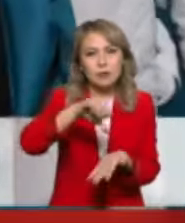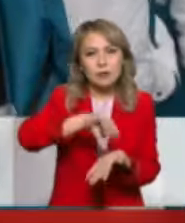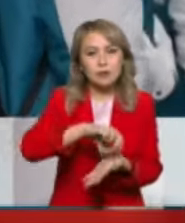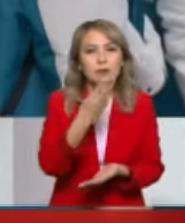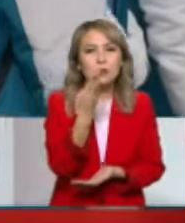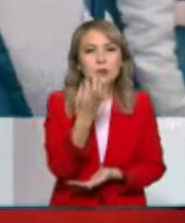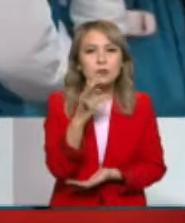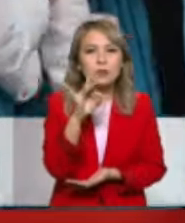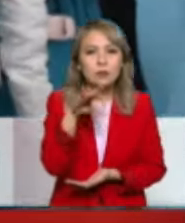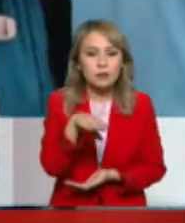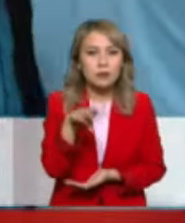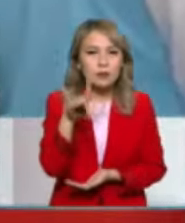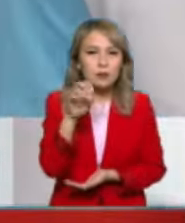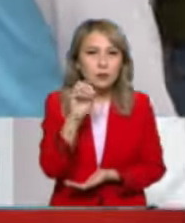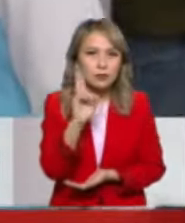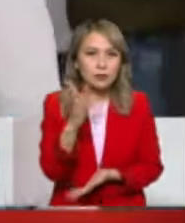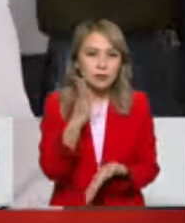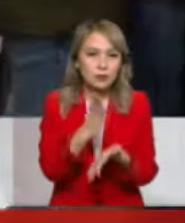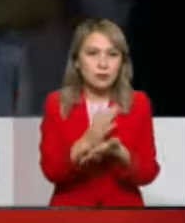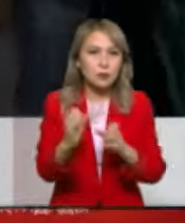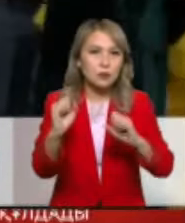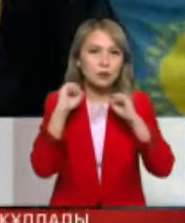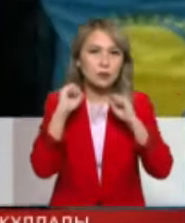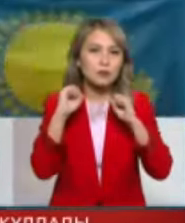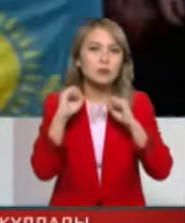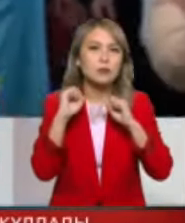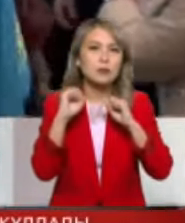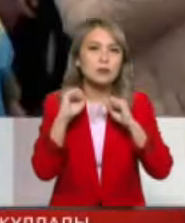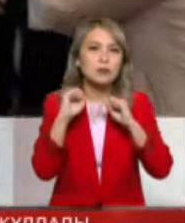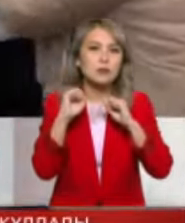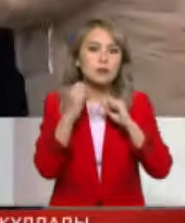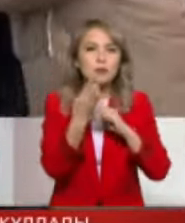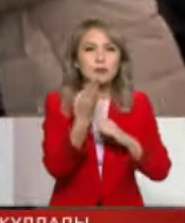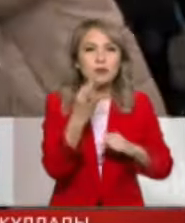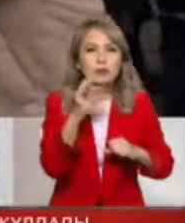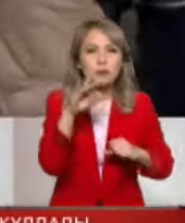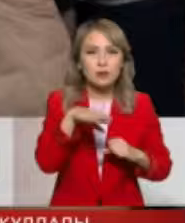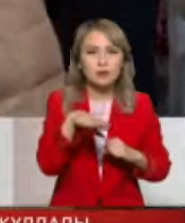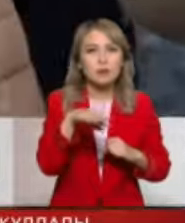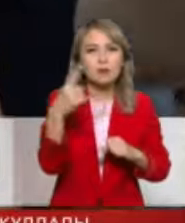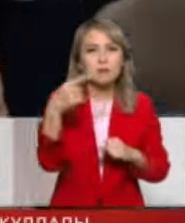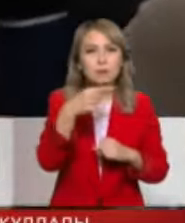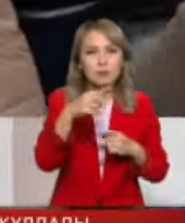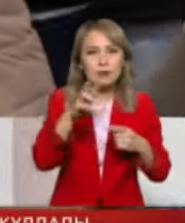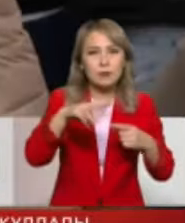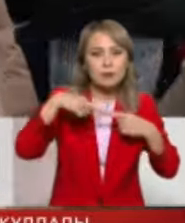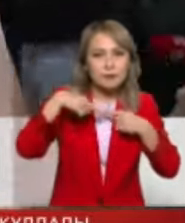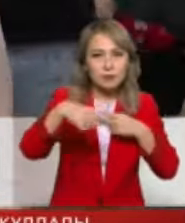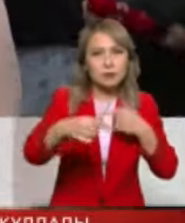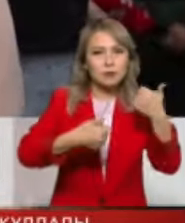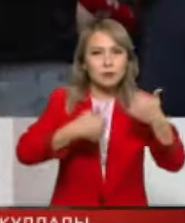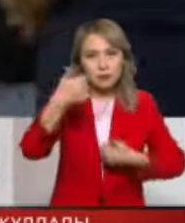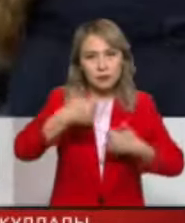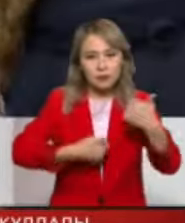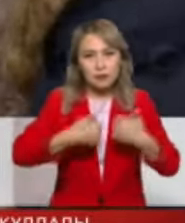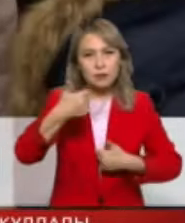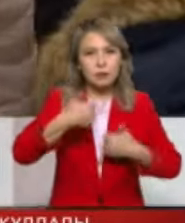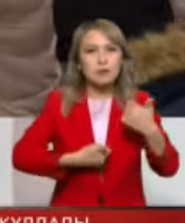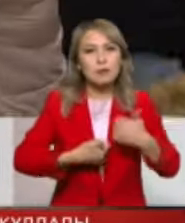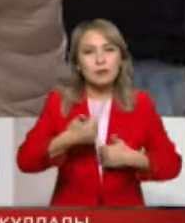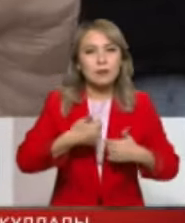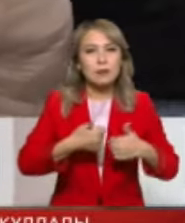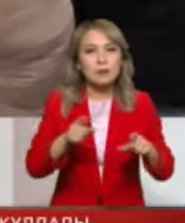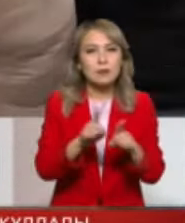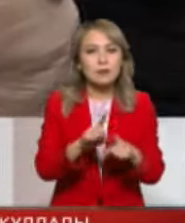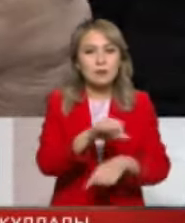бар. Құрамда біздің спортшымыз шорт-трекпен 1000 метр қашықта жарыста